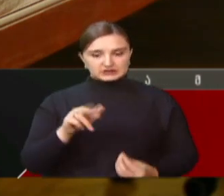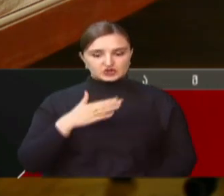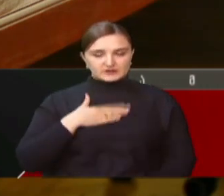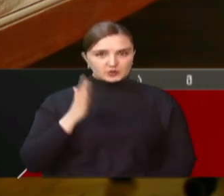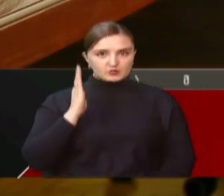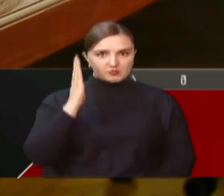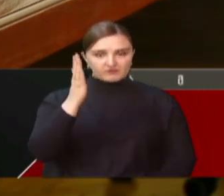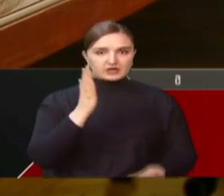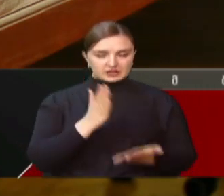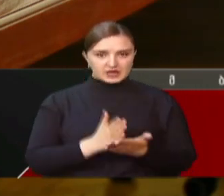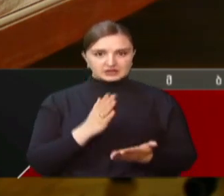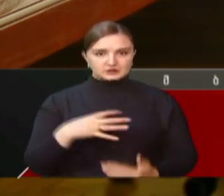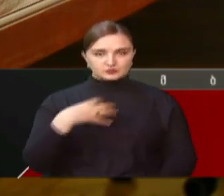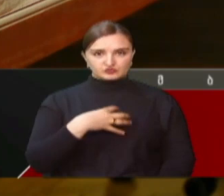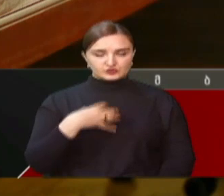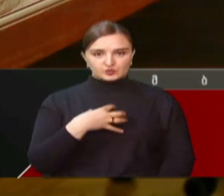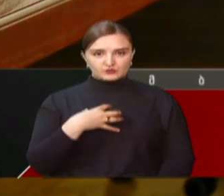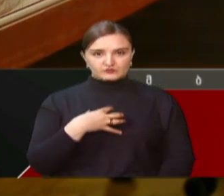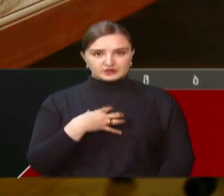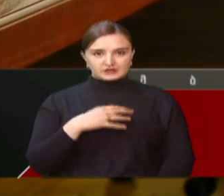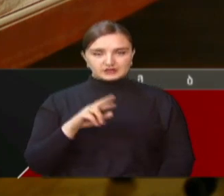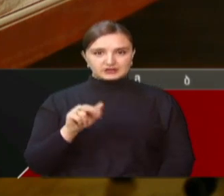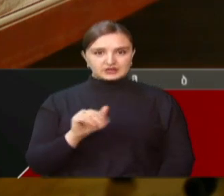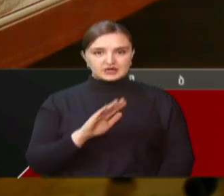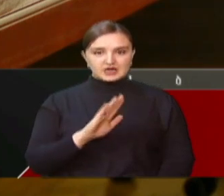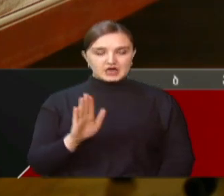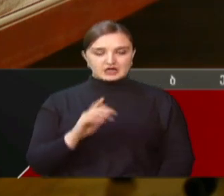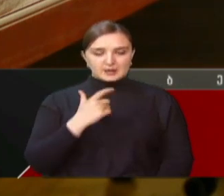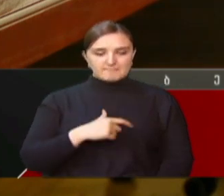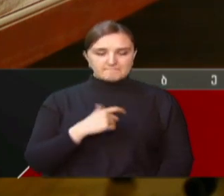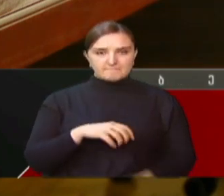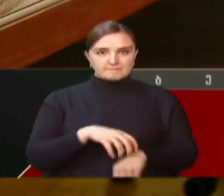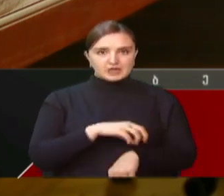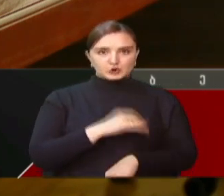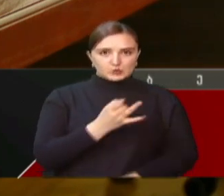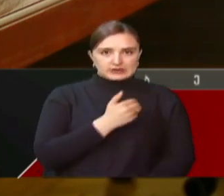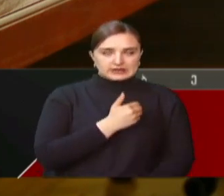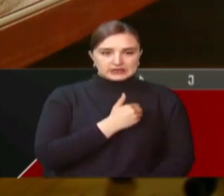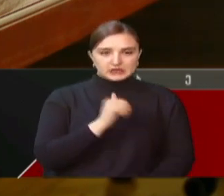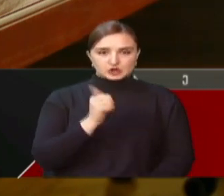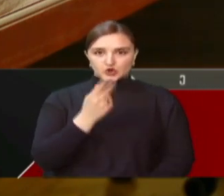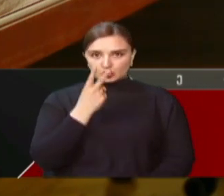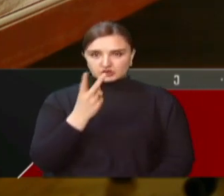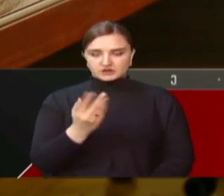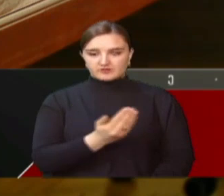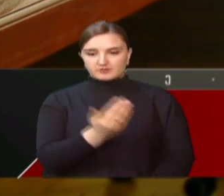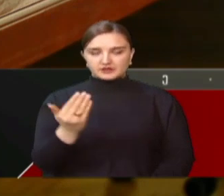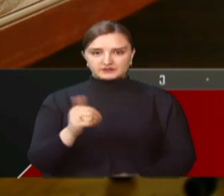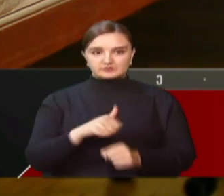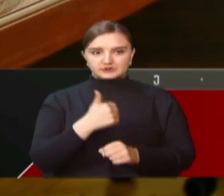მომავალი არის მნიშვნელოვანი და არავისრო პარტიული ინტერესი, როგორც ხედავთ, მათთვის